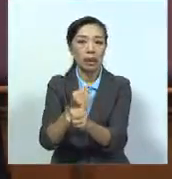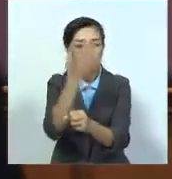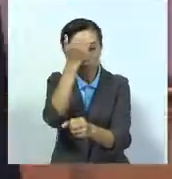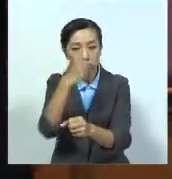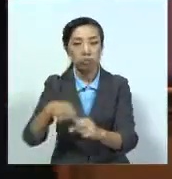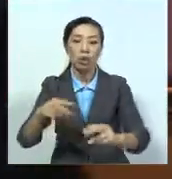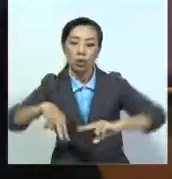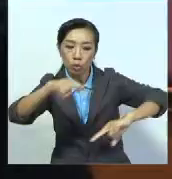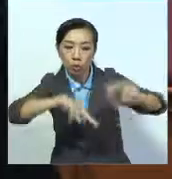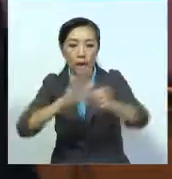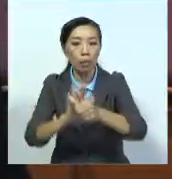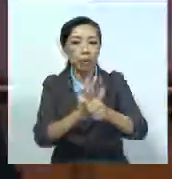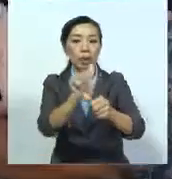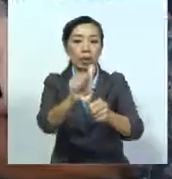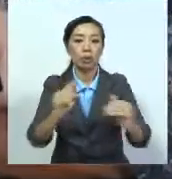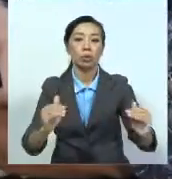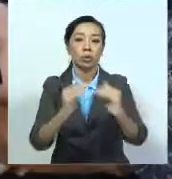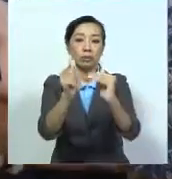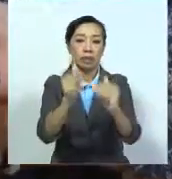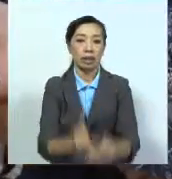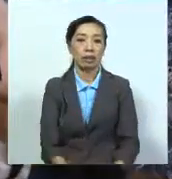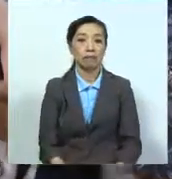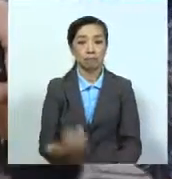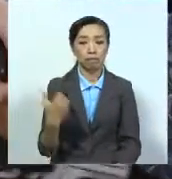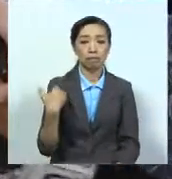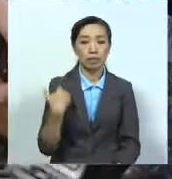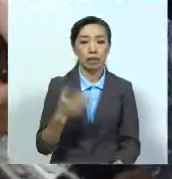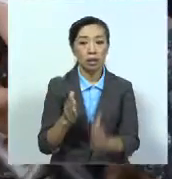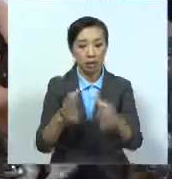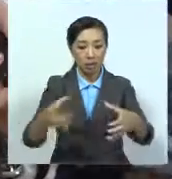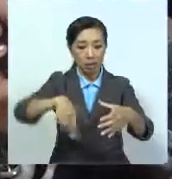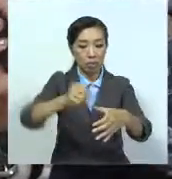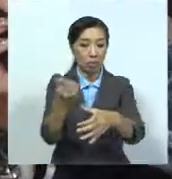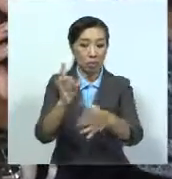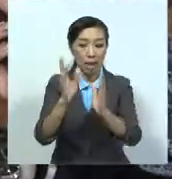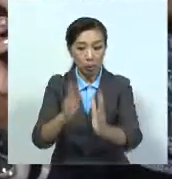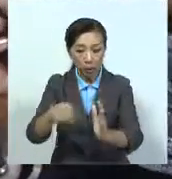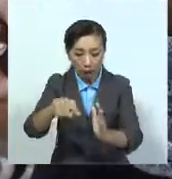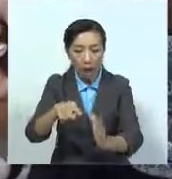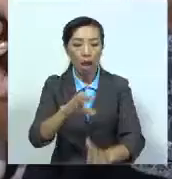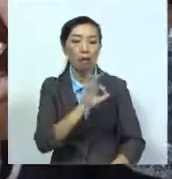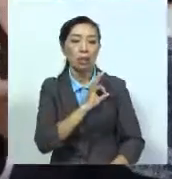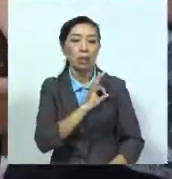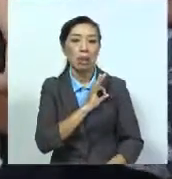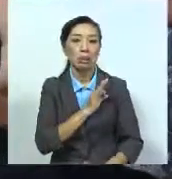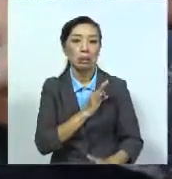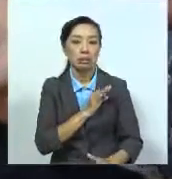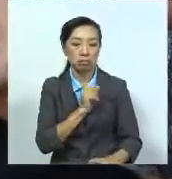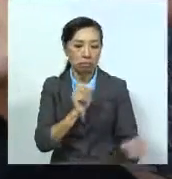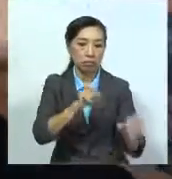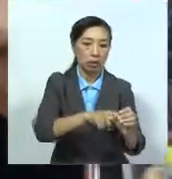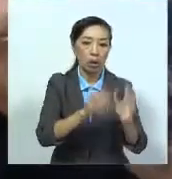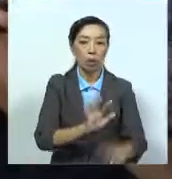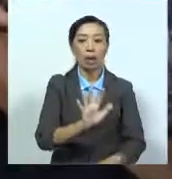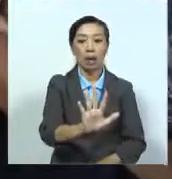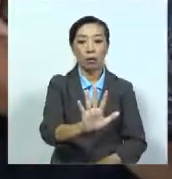ค่ะ ทั้งนี้นะคะพบว่ามีลูกเรือที่เป็นสมาชิกกองทุนทั้งสิ้น5คนด้วยกันซึ่ง5คนนี้